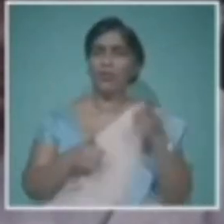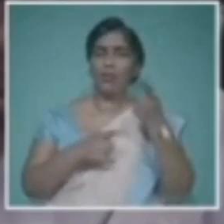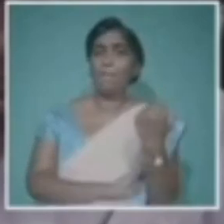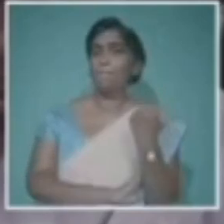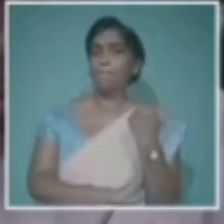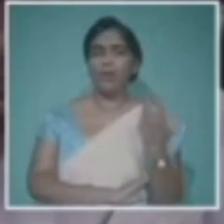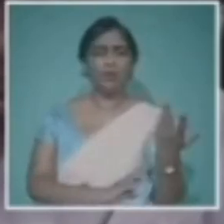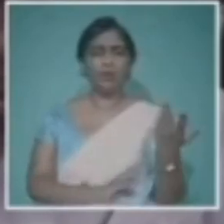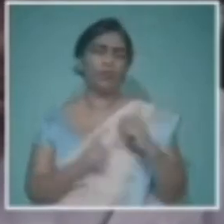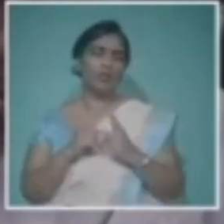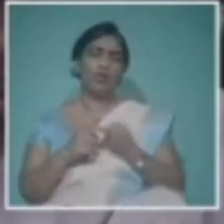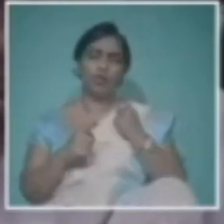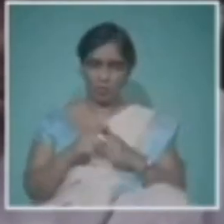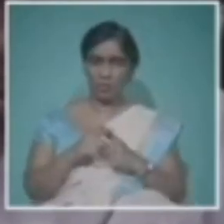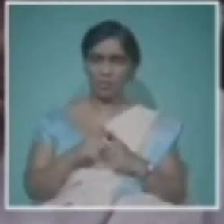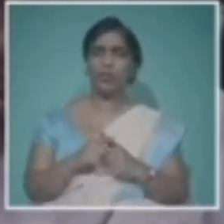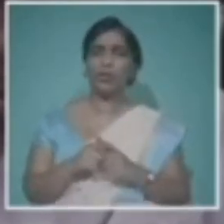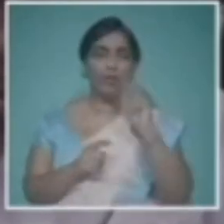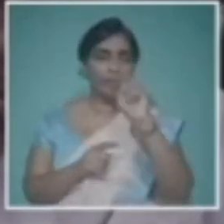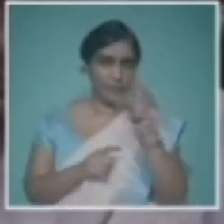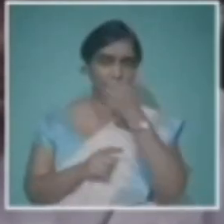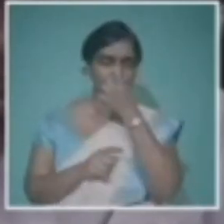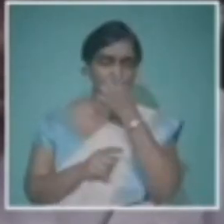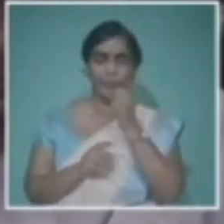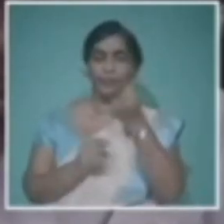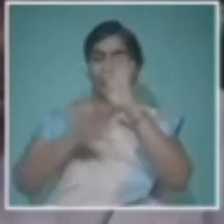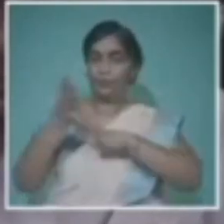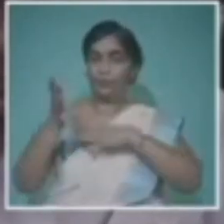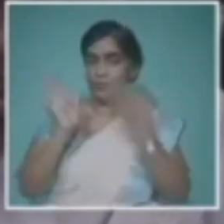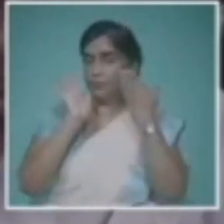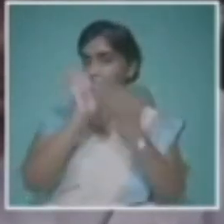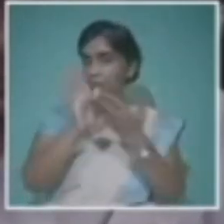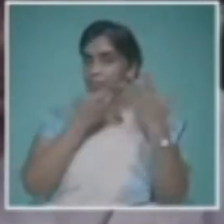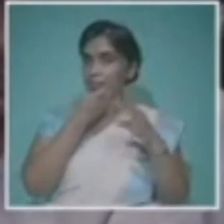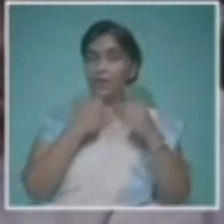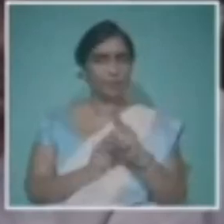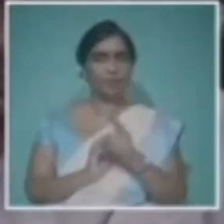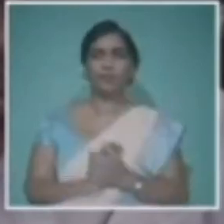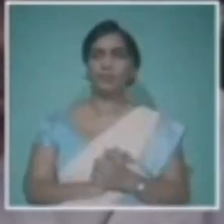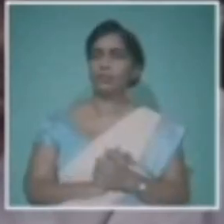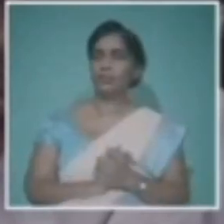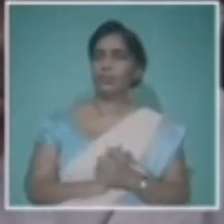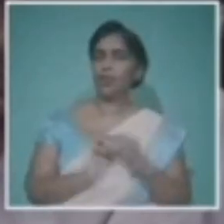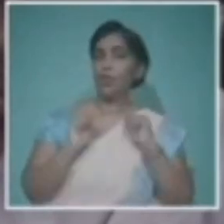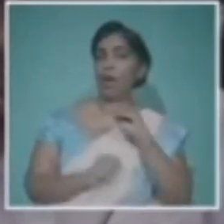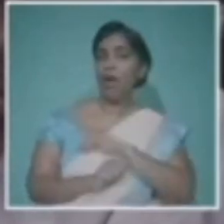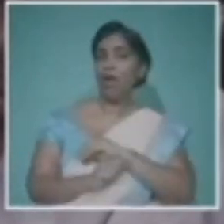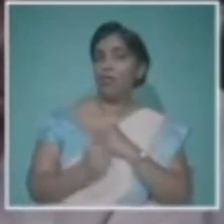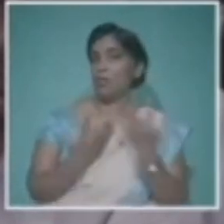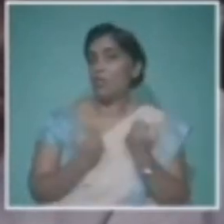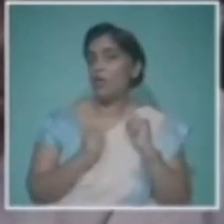බලයක් තිබෙන්නේ? උදාහරණයකට ගත්තාම 2021 අයවැය ඉදිරිපත් කළා රජය කියලා තිබුණා. කොහොමද ආදායම